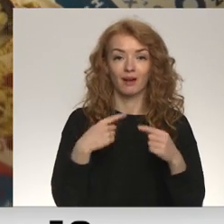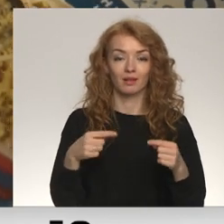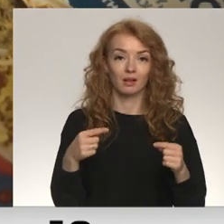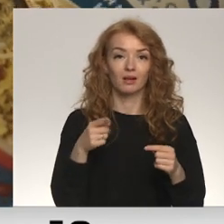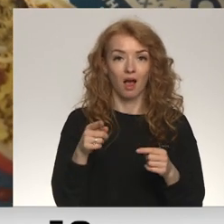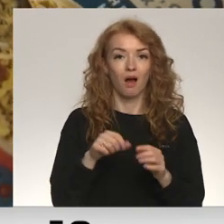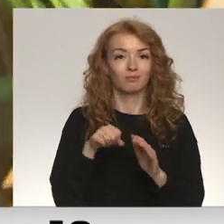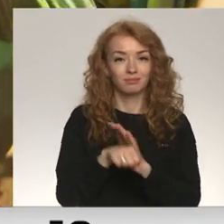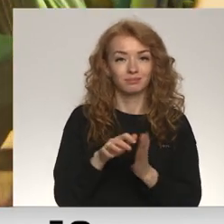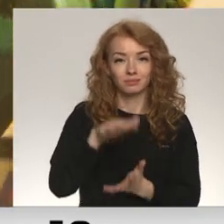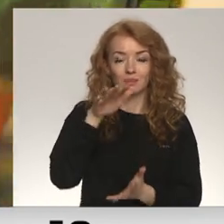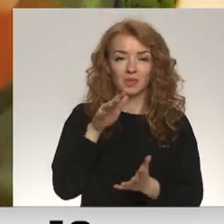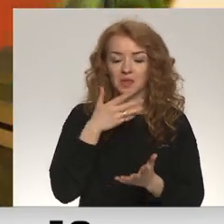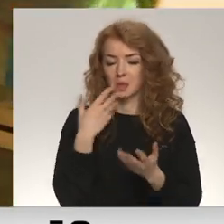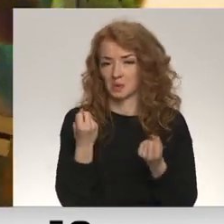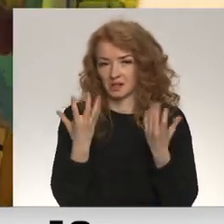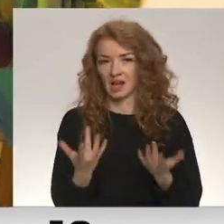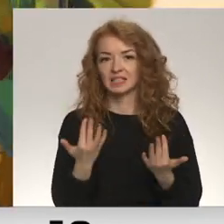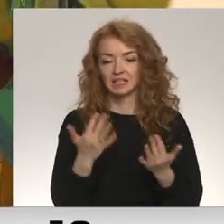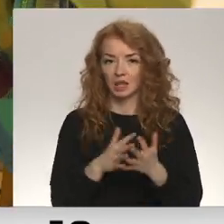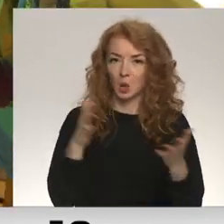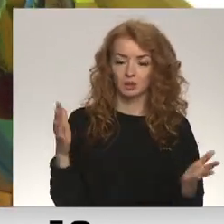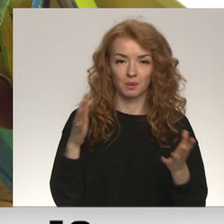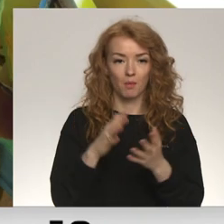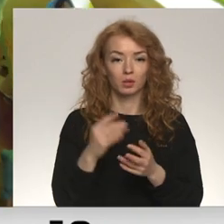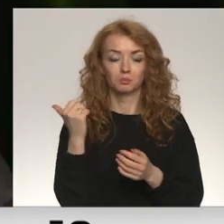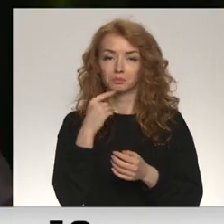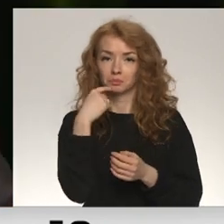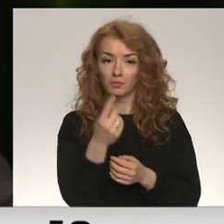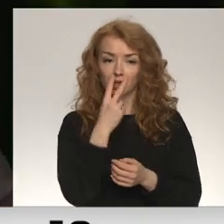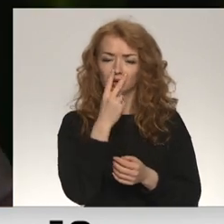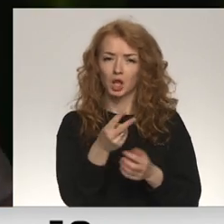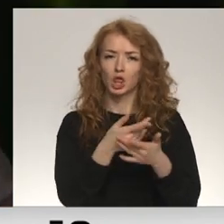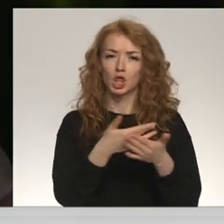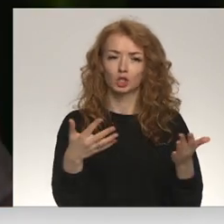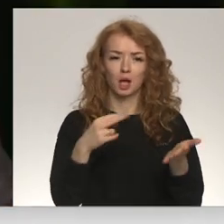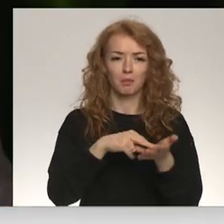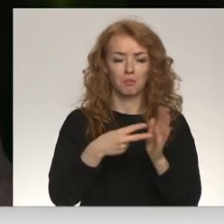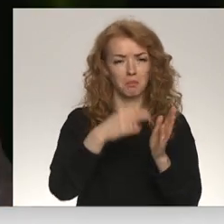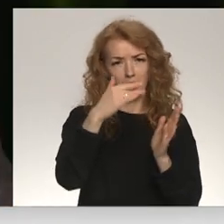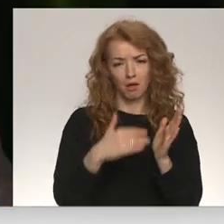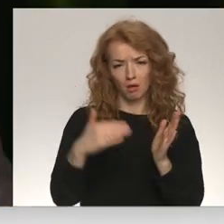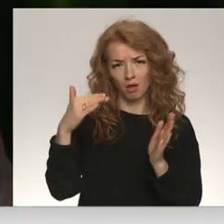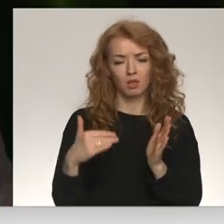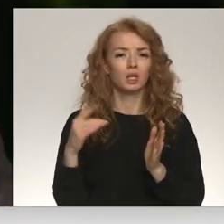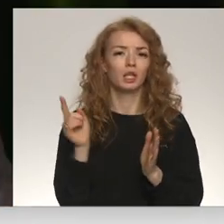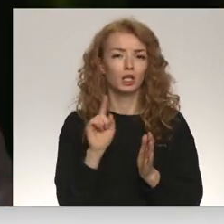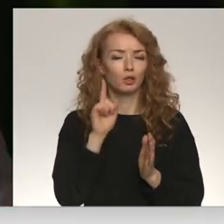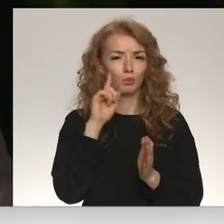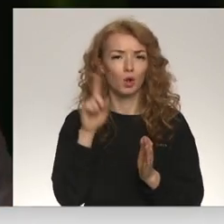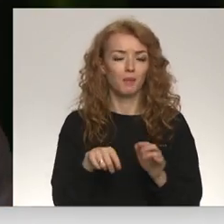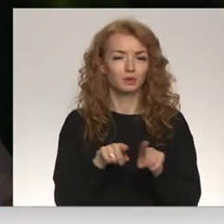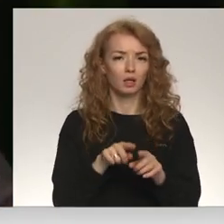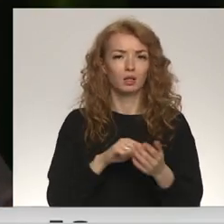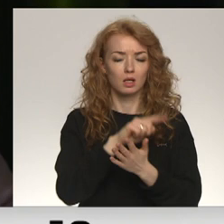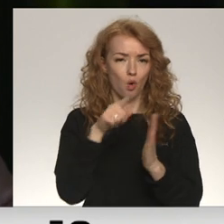pašpietiekamība nesot līdz galam skaidra. Skatoties uz vairākiem plāniem, ir, protams, arī tas